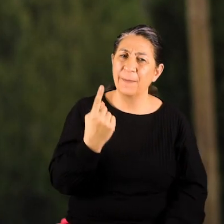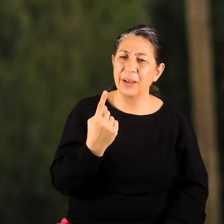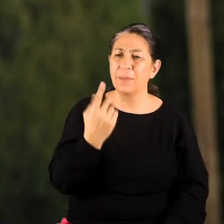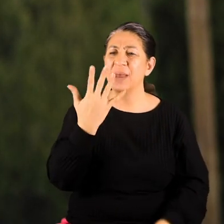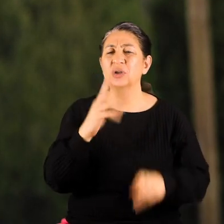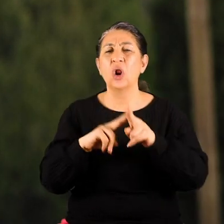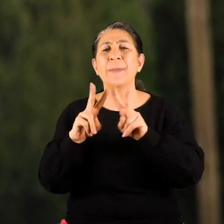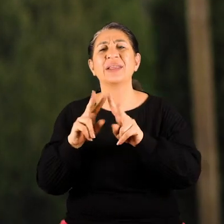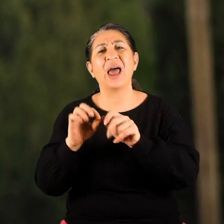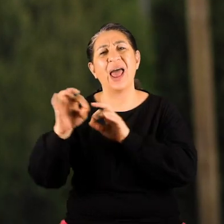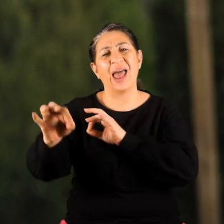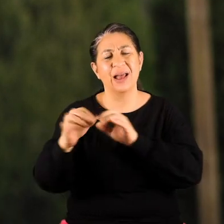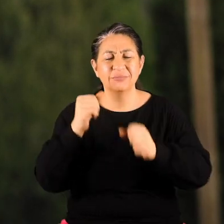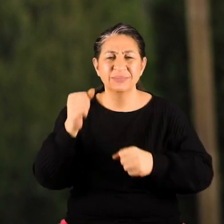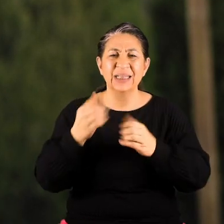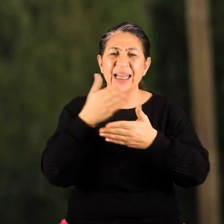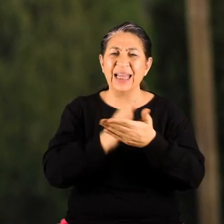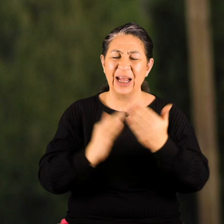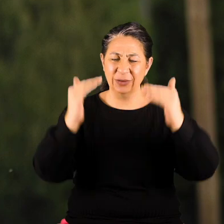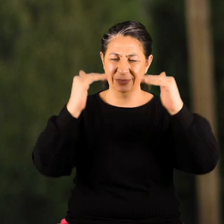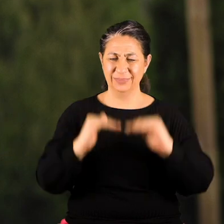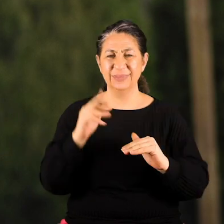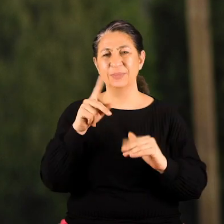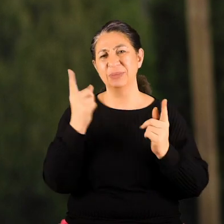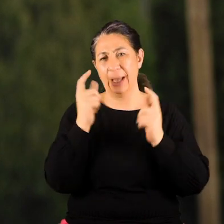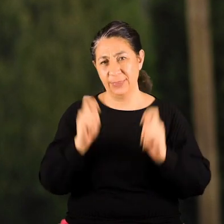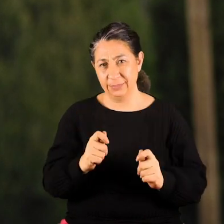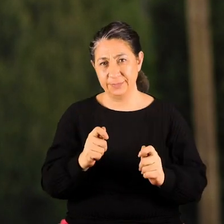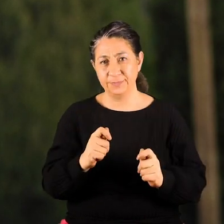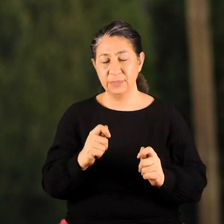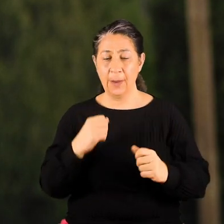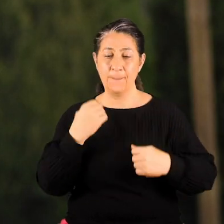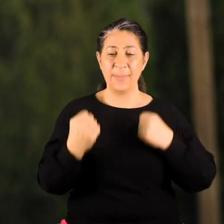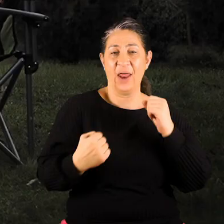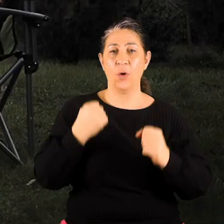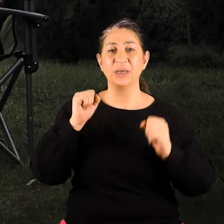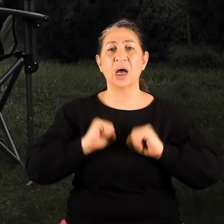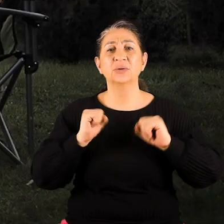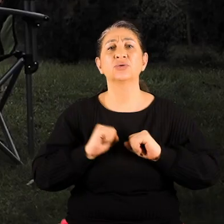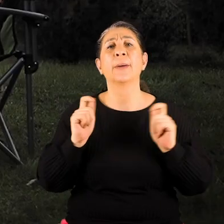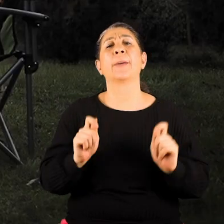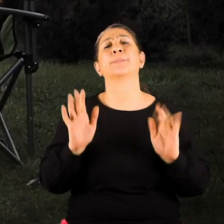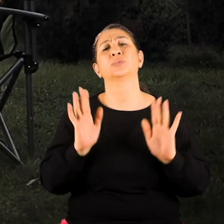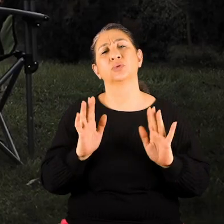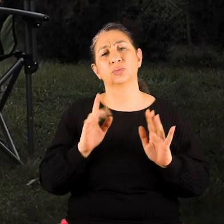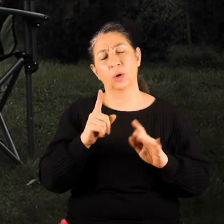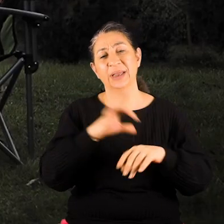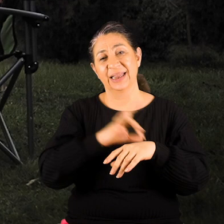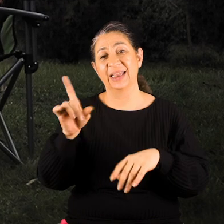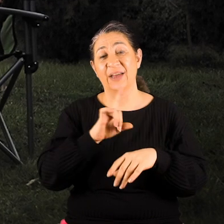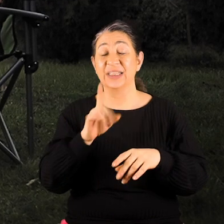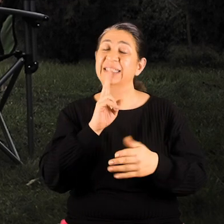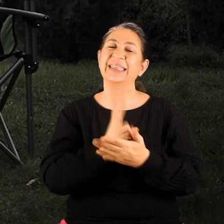yaptım. Performans antrenmanı yapmıyorsun öyle bir tedavide. Yani tabii, kesin. Yani. Çünkü önünde daha performansı